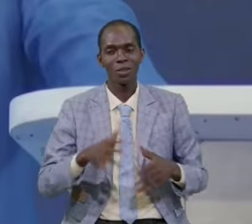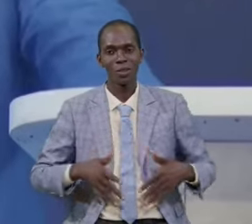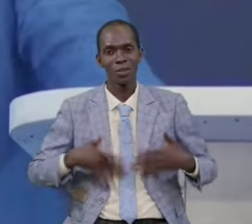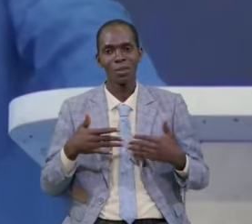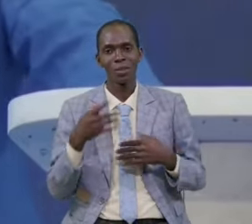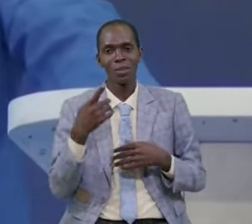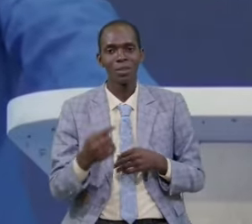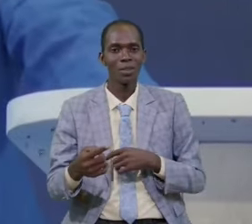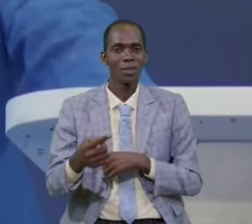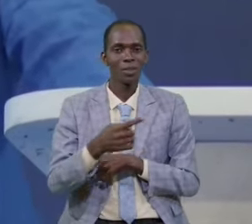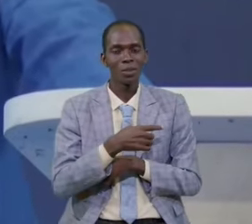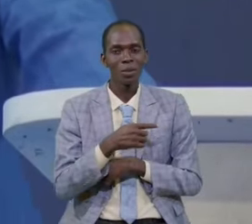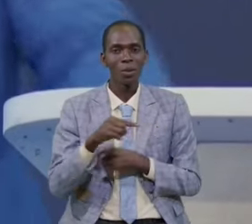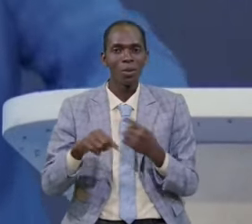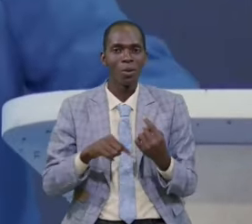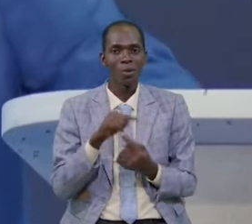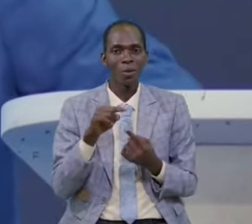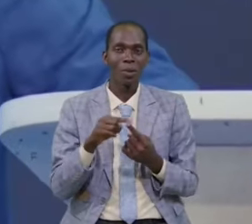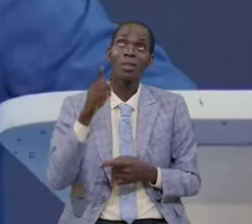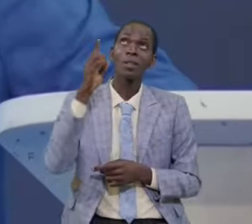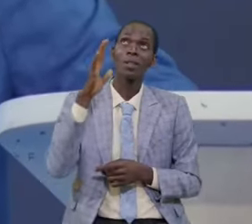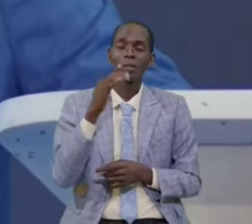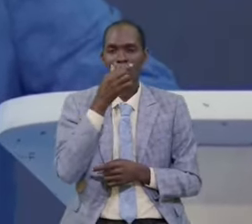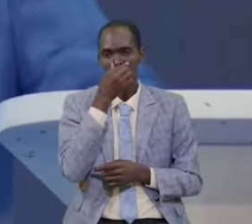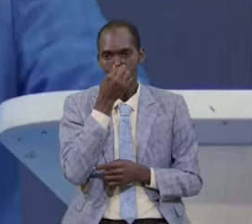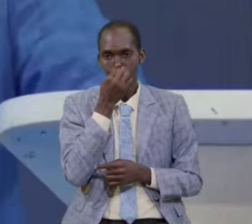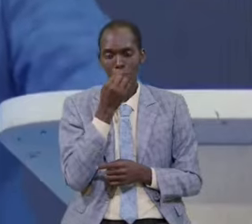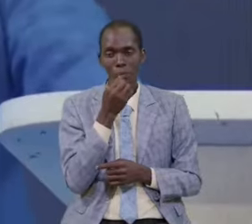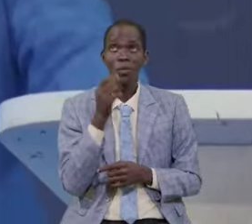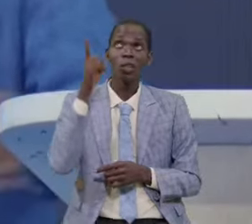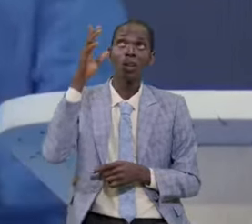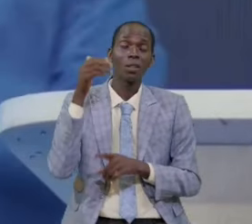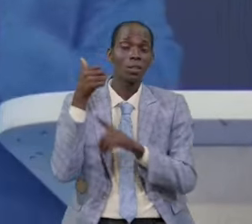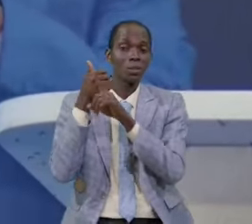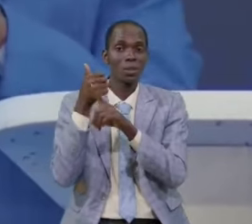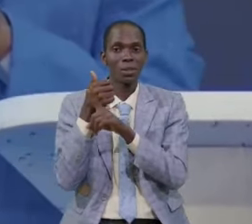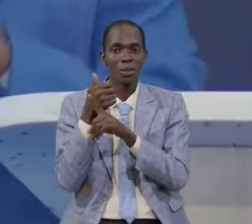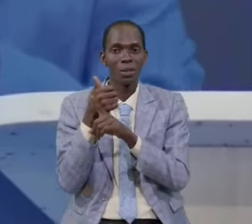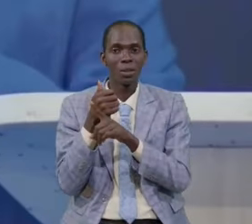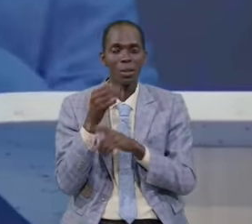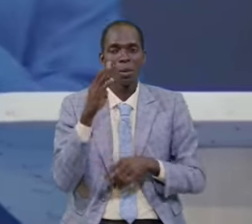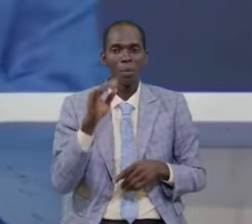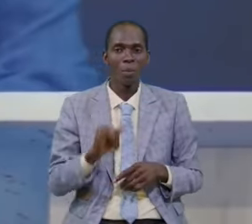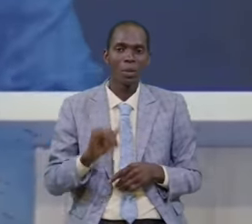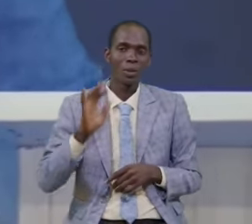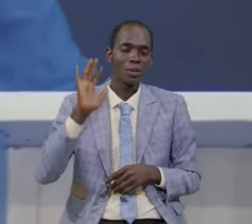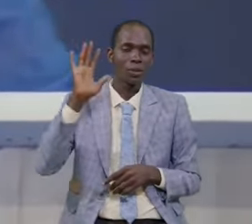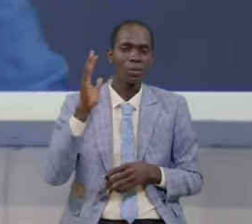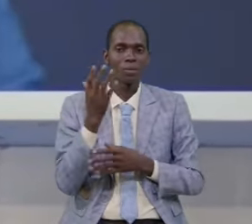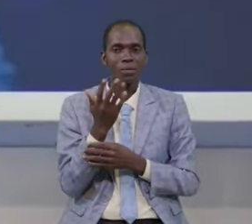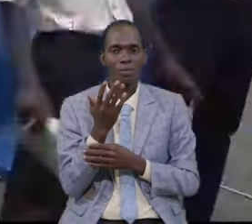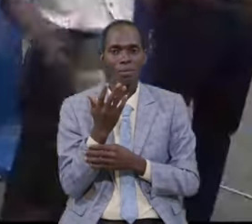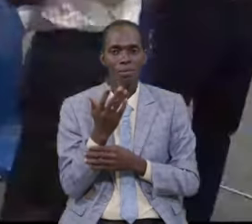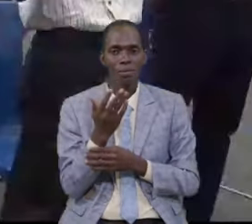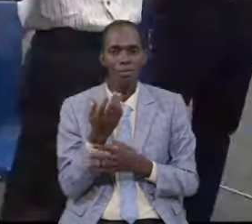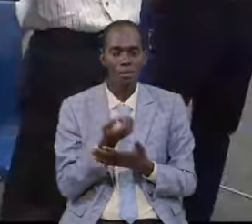le jour où Dieu lui-même, par sa main, écrit une